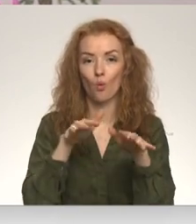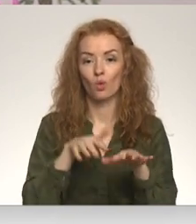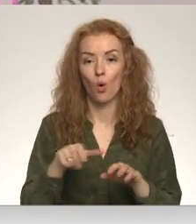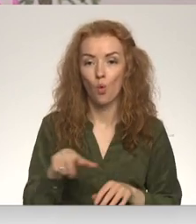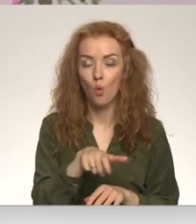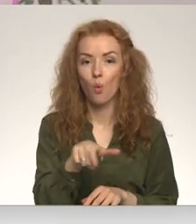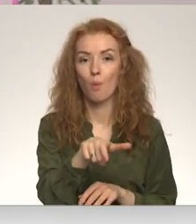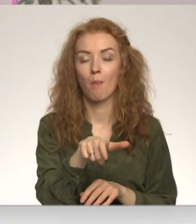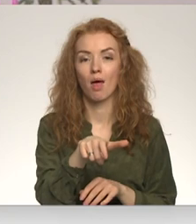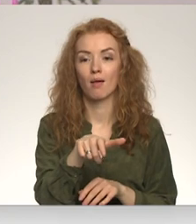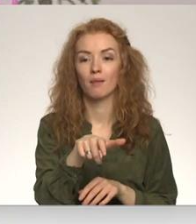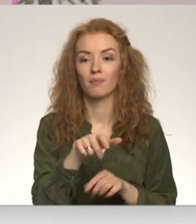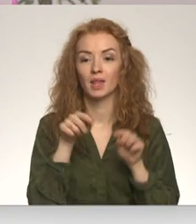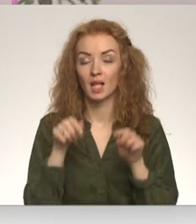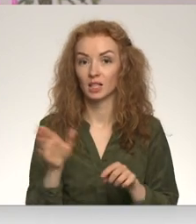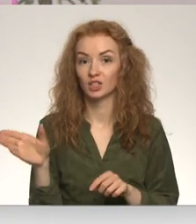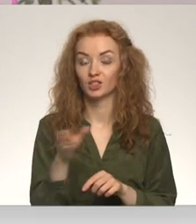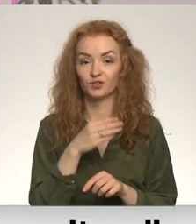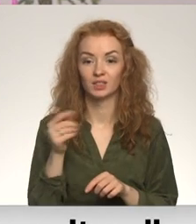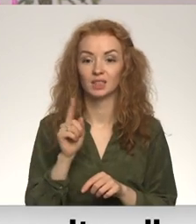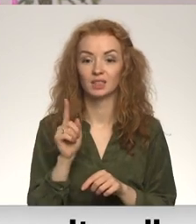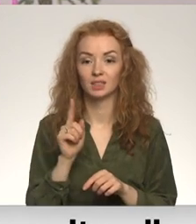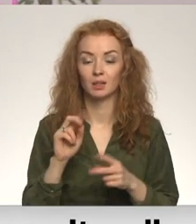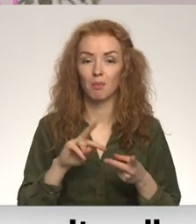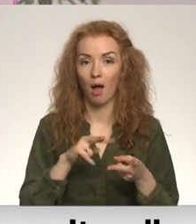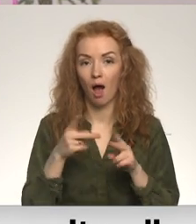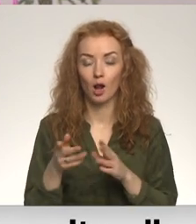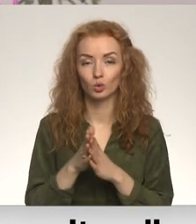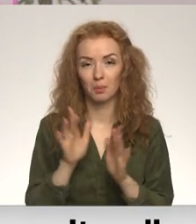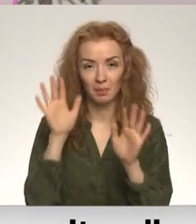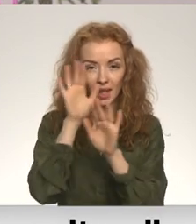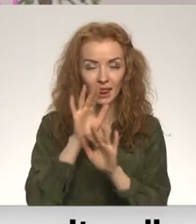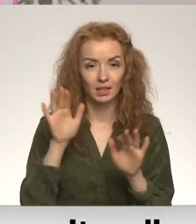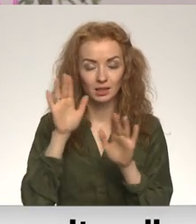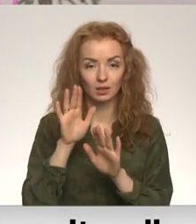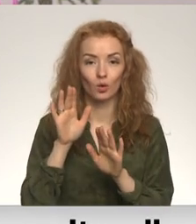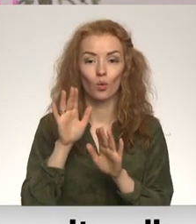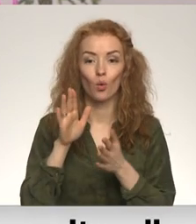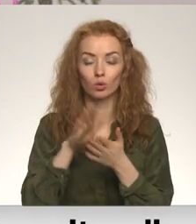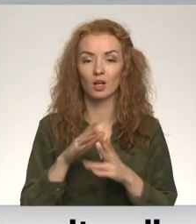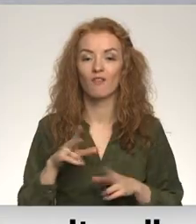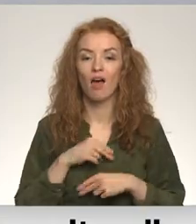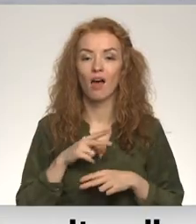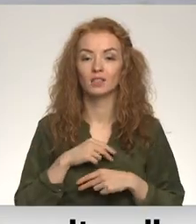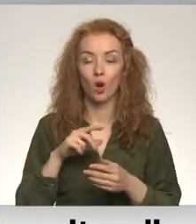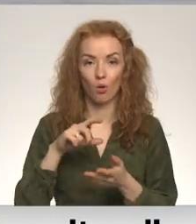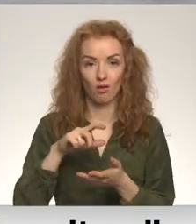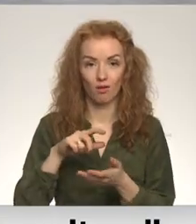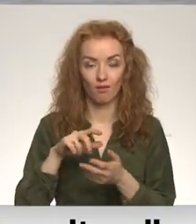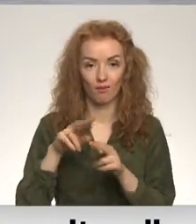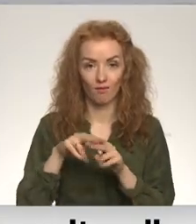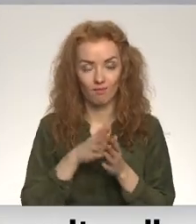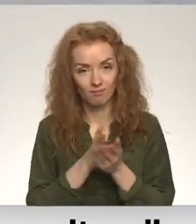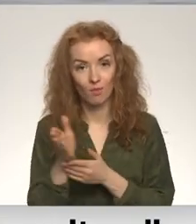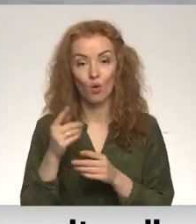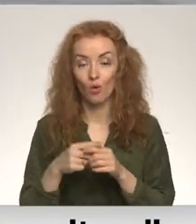upes, ūdeņi. Tās viss ir pārējais uz mītisko telpu, tās ir pārējais uz to tvēseļu telpu. Un jā, redzot, ka